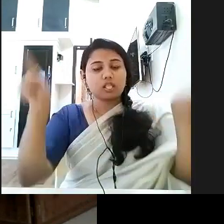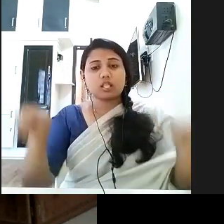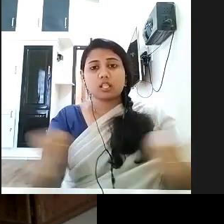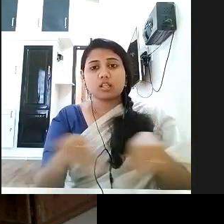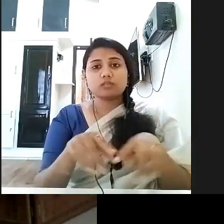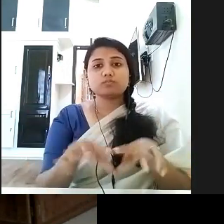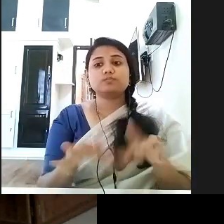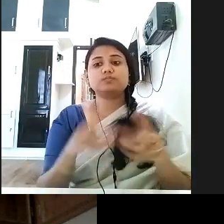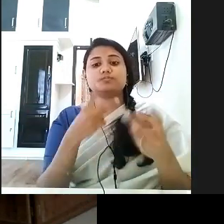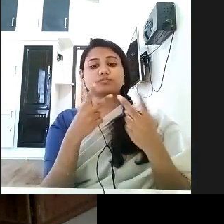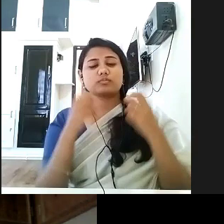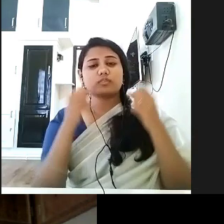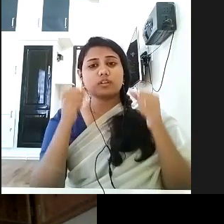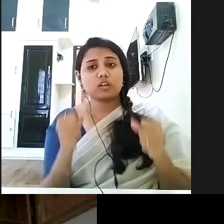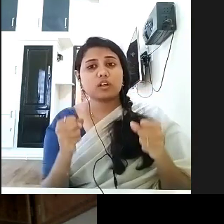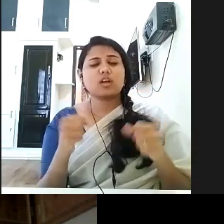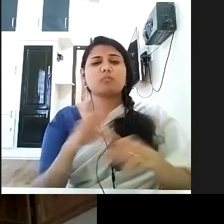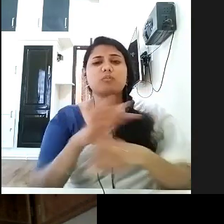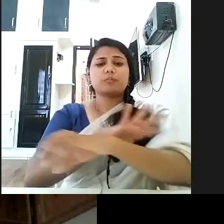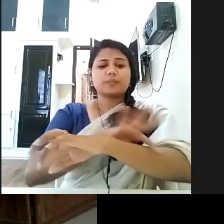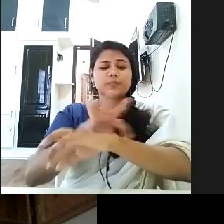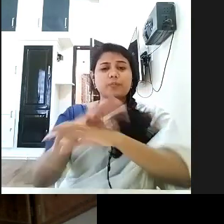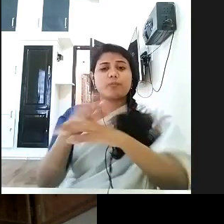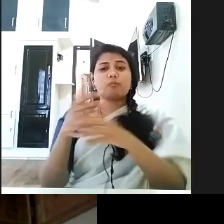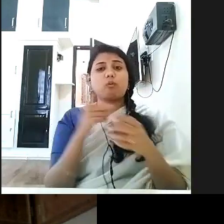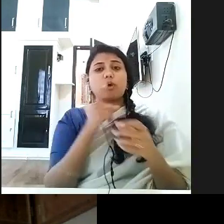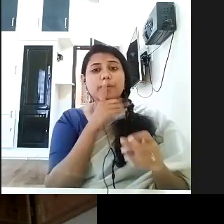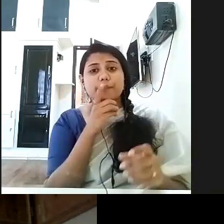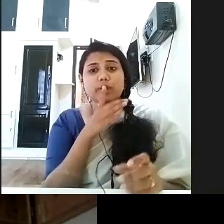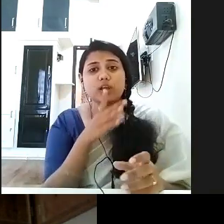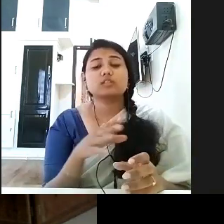പെയിൻ, ബോണുകളിന് പെയിൻ ഉണ്ട്. എന്റെ വെയിറ്റ്